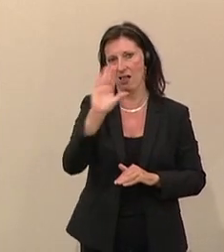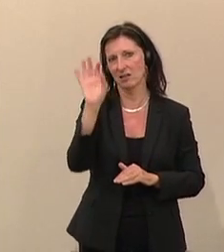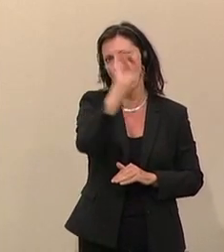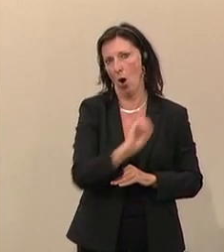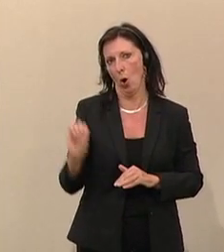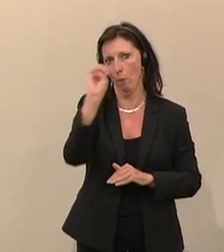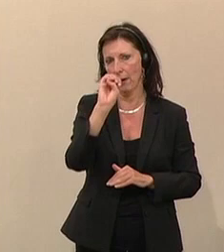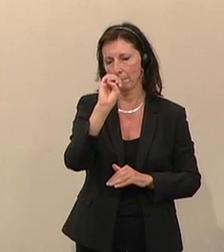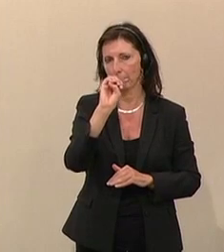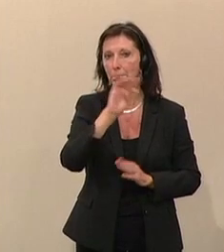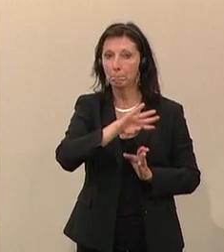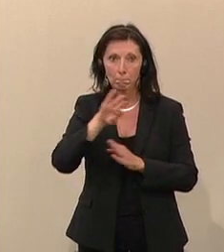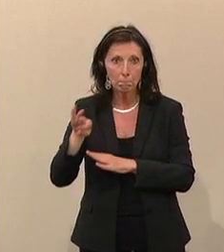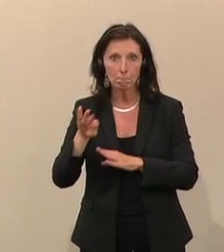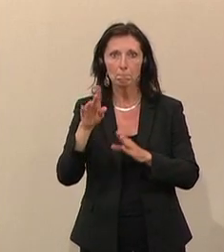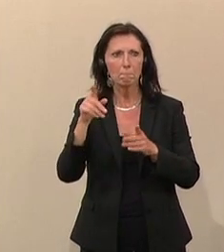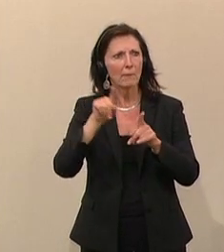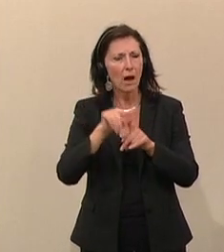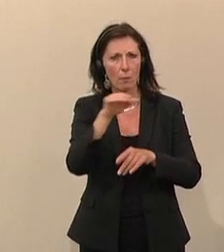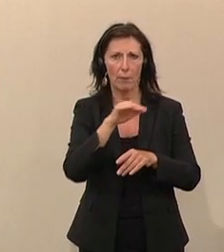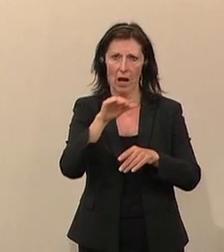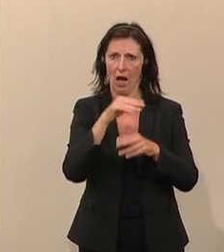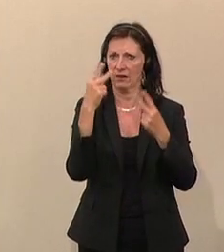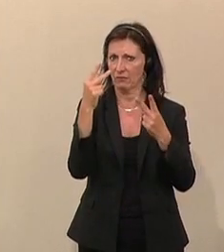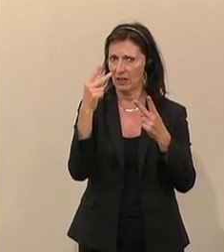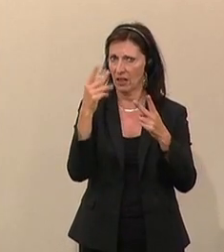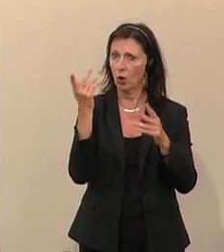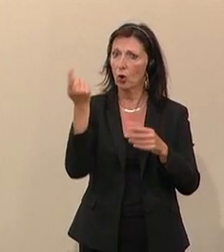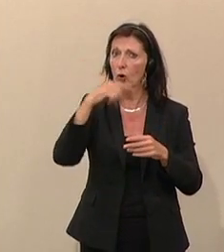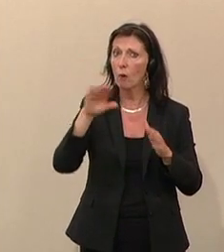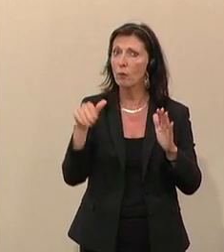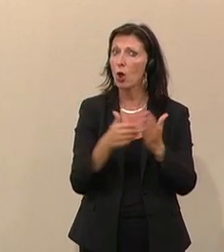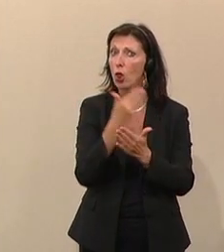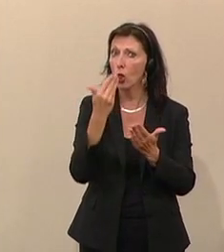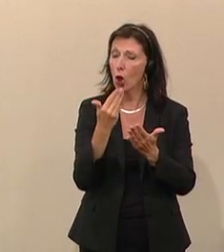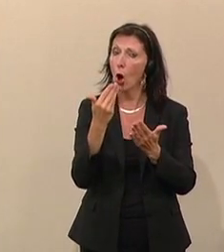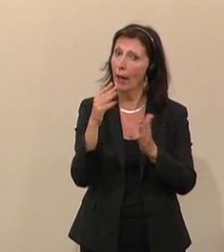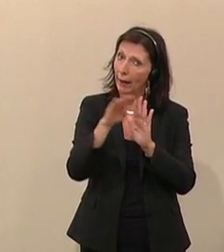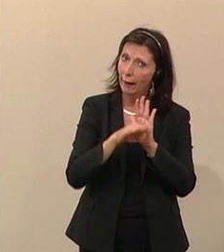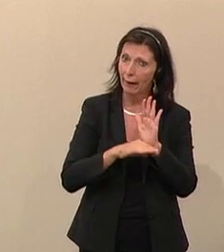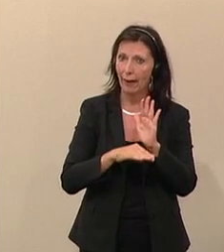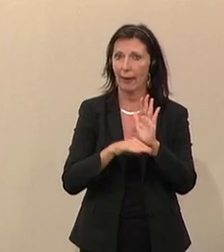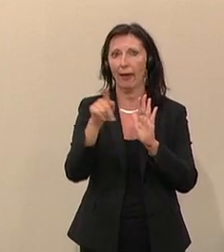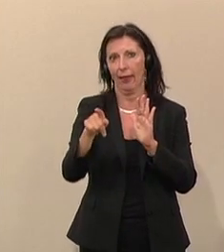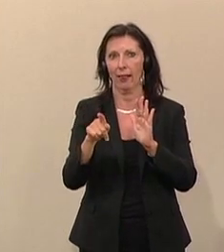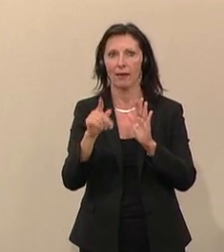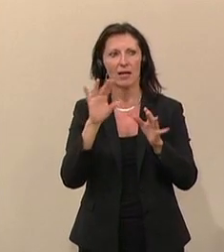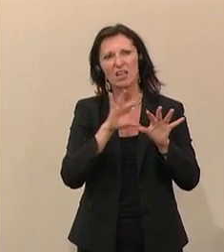wichtiger bereich es wird das neue regeln geben im bereich des umlaut der unlauteren geschäftspraktiken europaweit